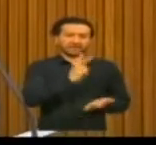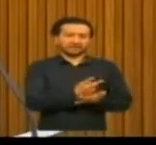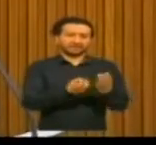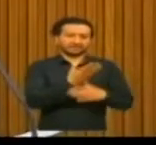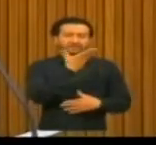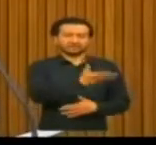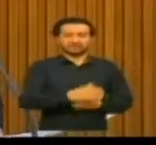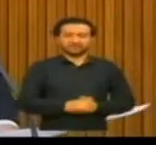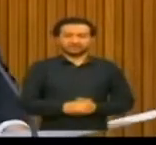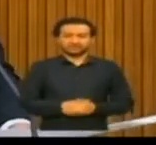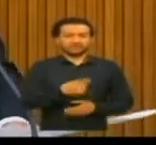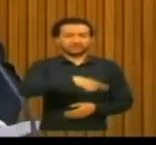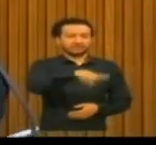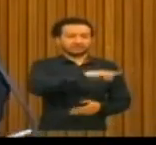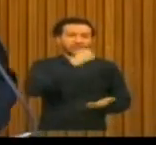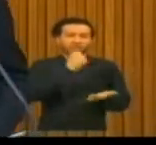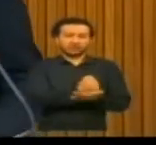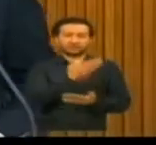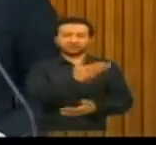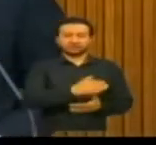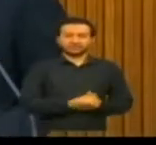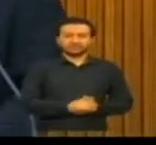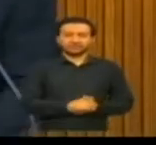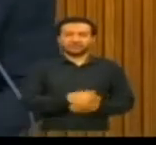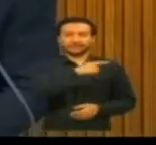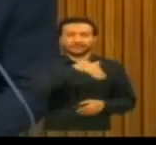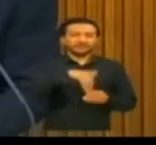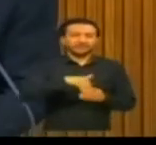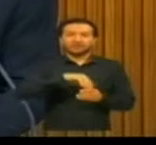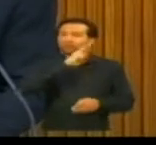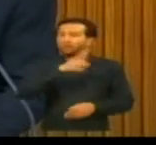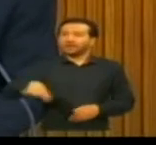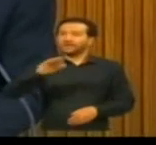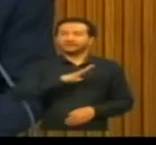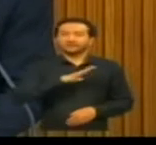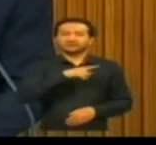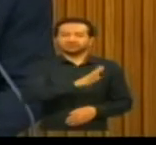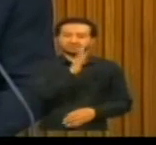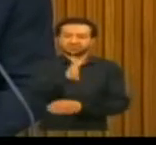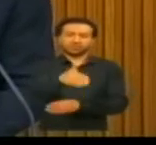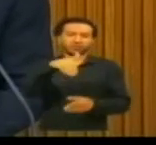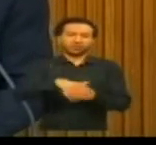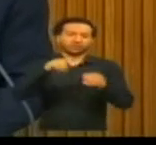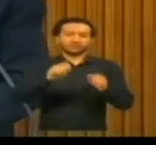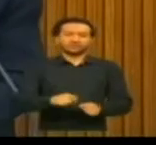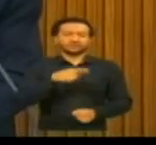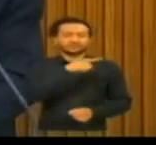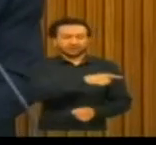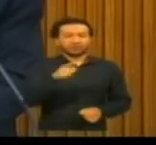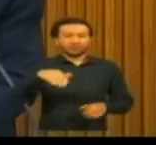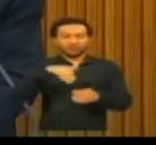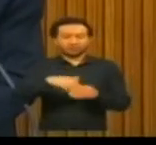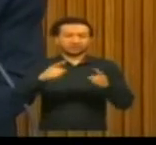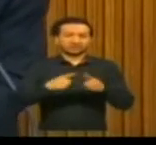verdiniz. Siz onayladınız. Seçmenin ne günahı var? Seçmen gitti oyunu kullandı. Sen de o oyları